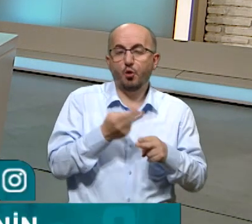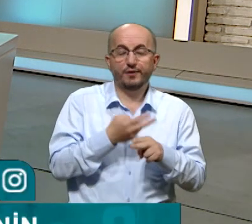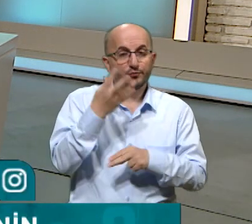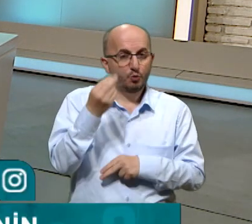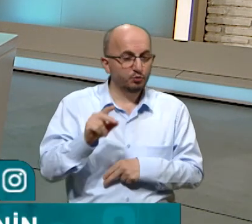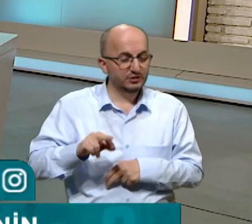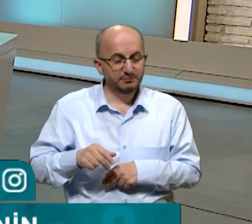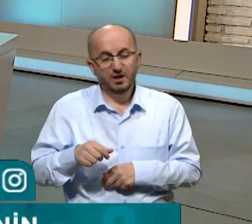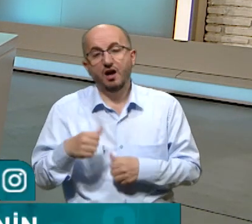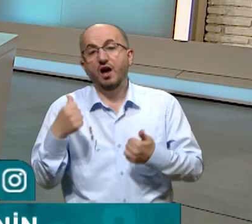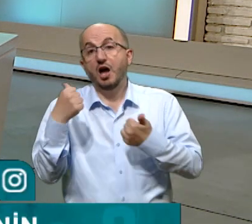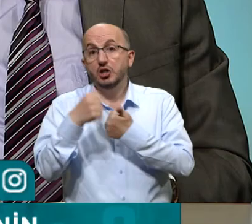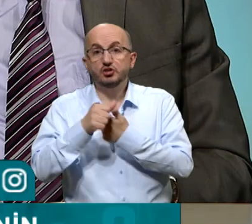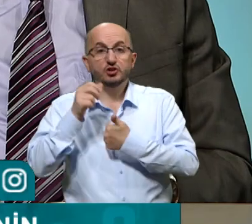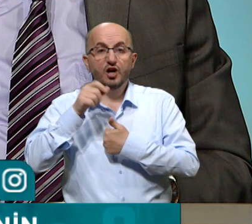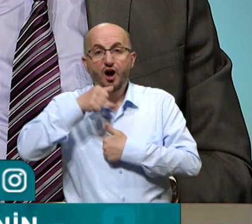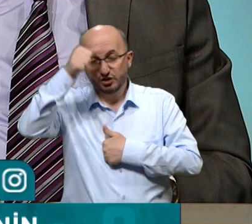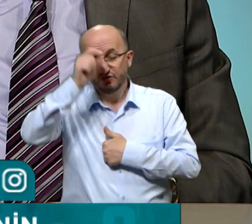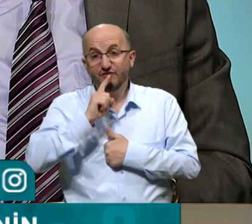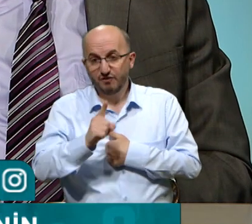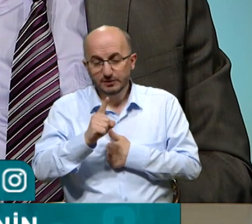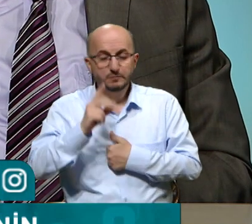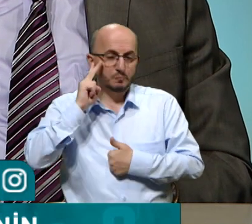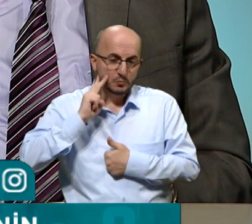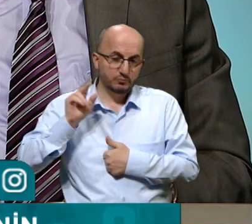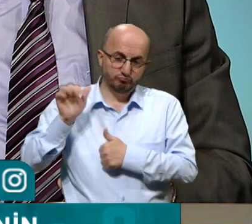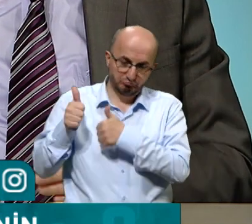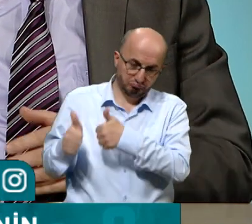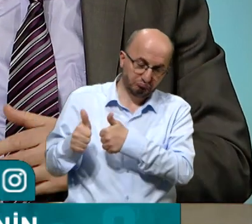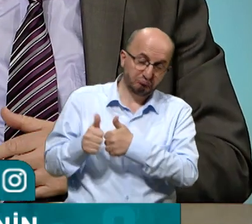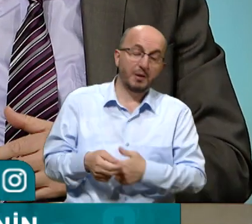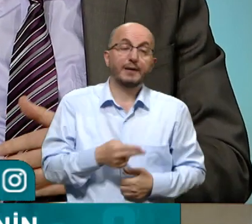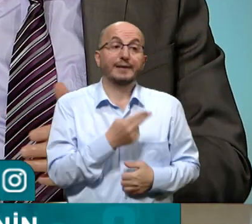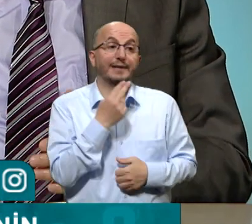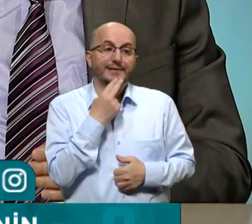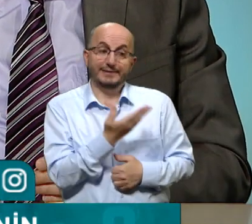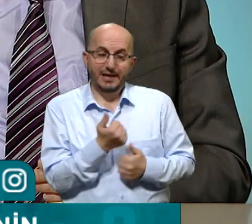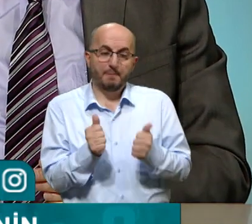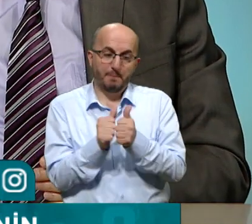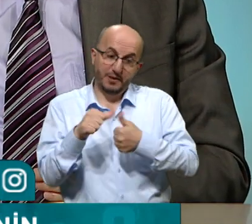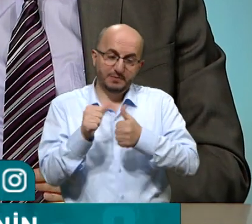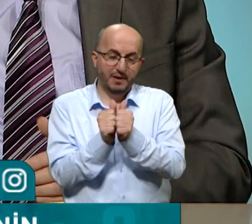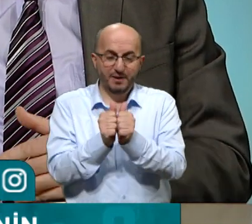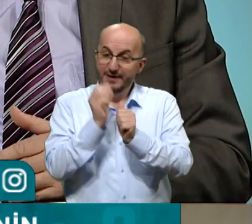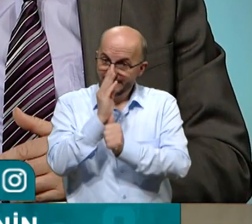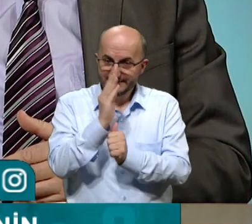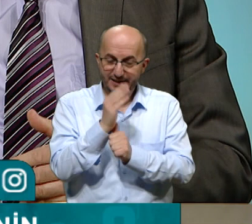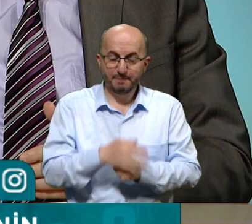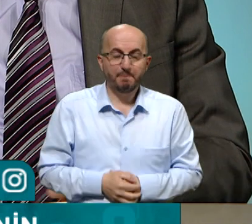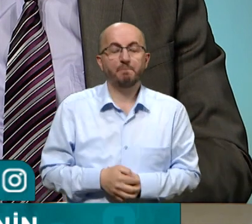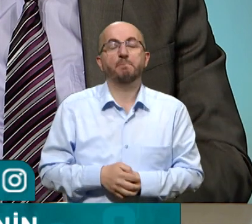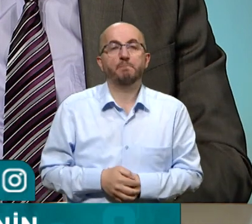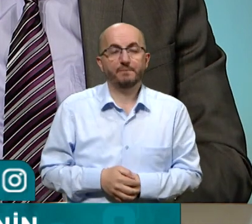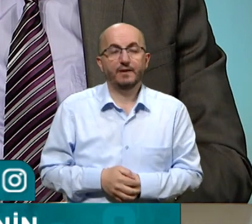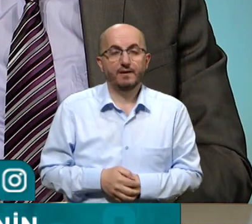örneğinde olduğu gibi kocasına Hac farzdır mı maddi imkan da yerinde olduğu için hanım seni de götüreyim gel dedi al onu da götürürüm gemisi de